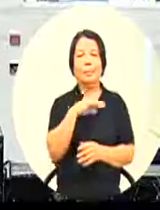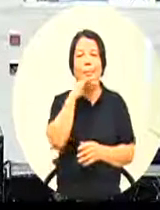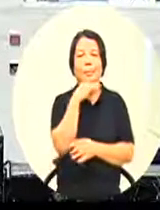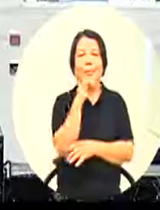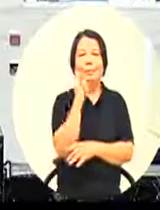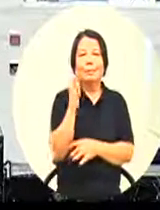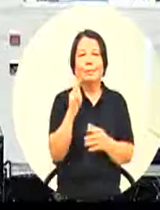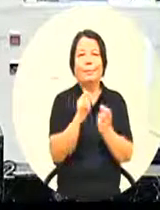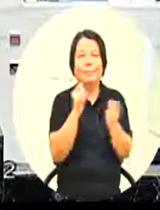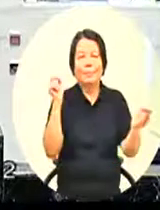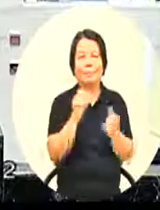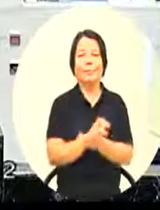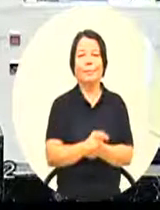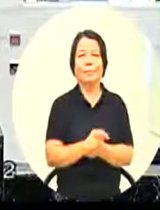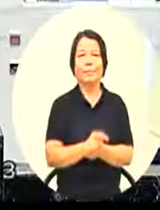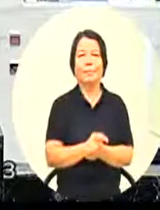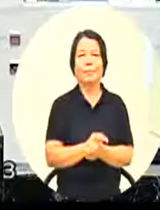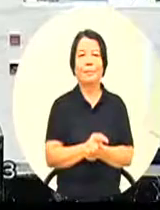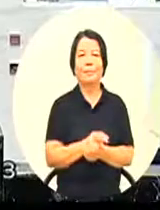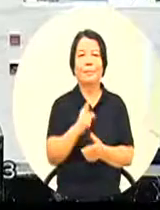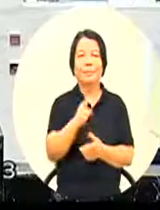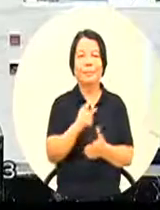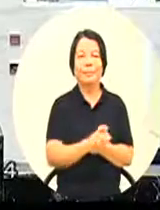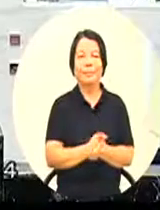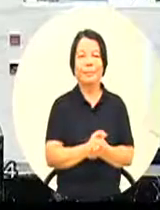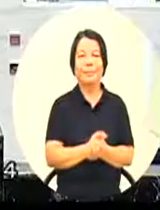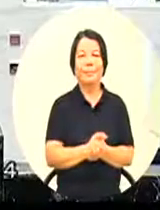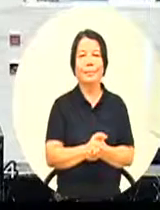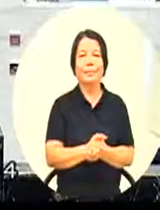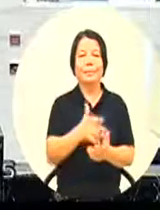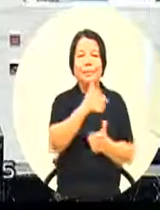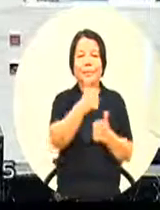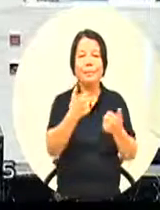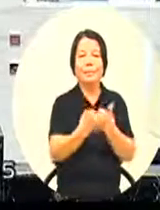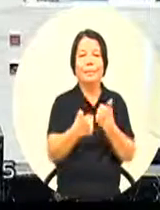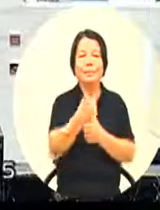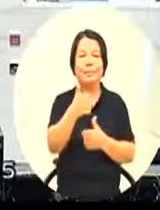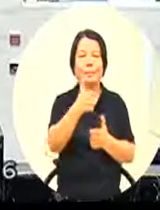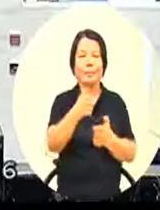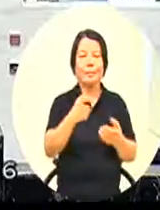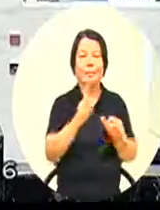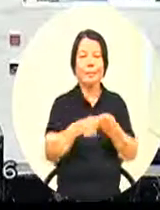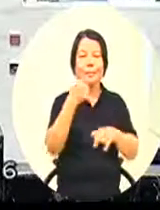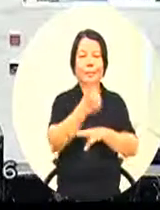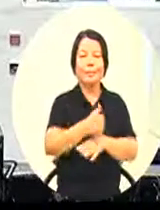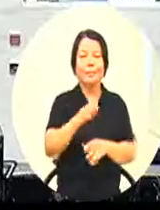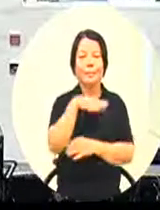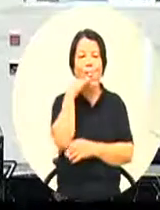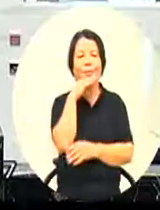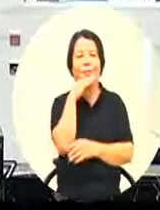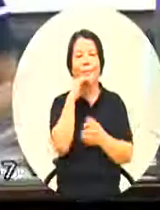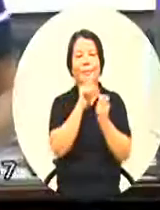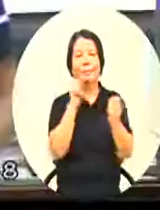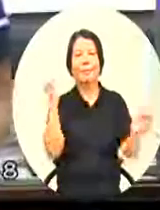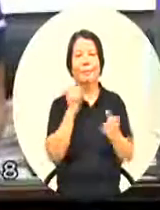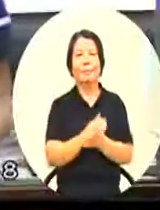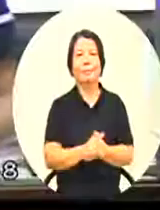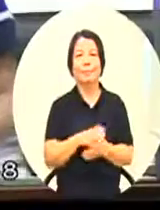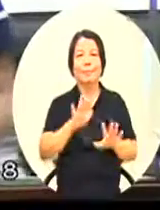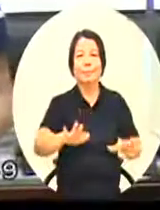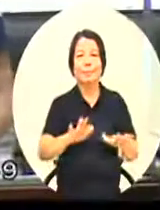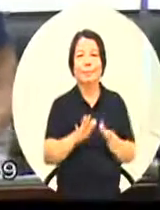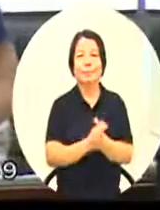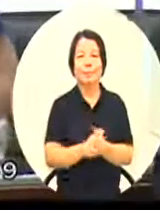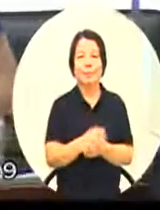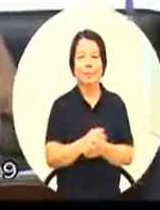员哈来质询。好，曾议员请。 谢谢哦，谢谢主席哦，哦，今天担家顾了哈。那我今天要跟